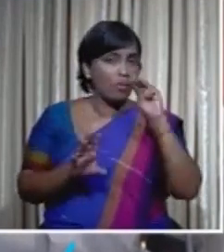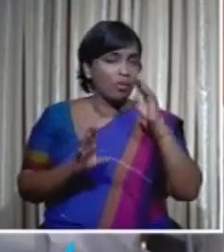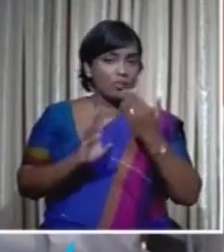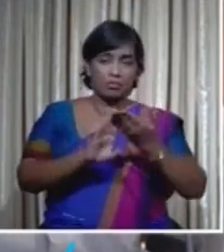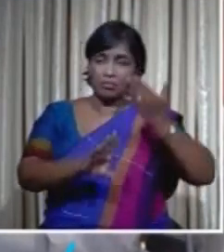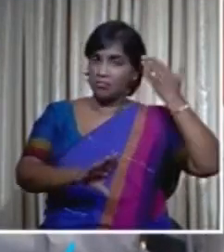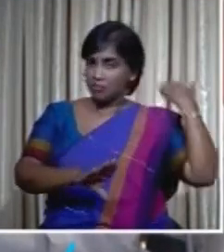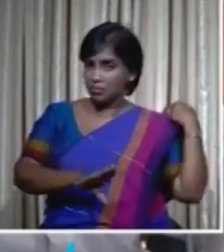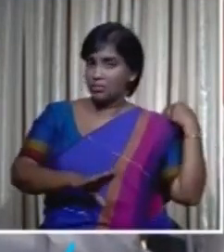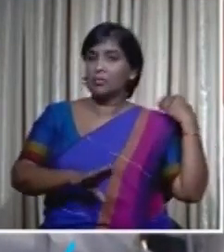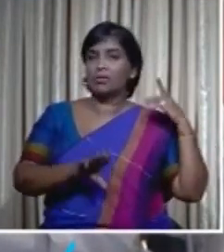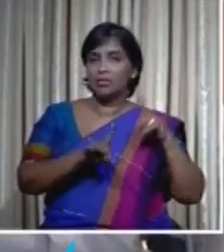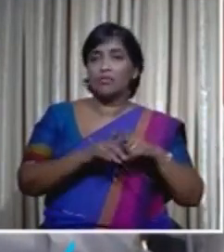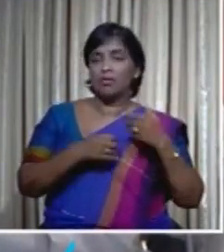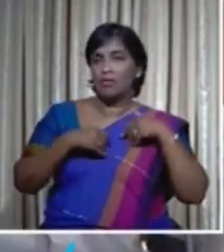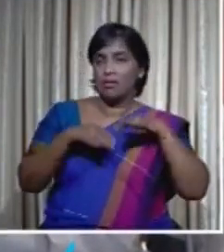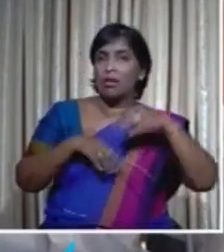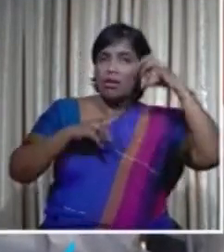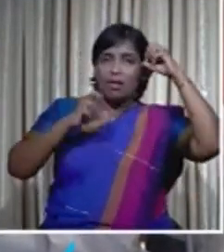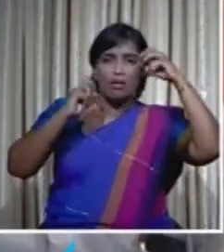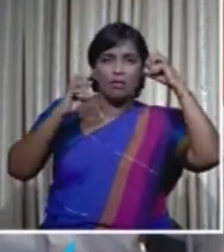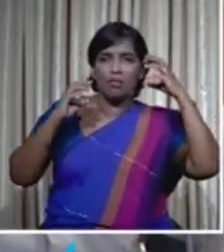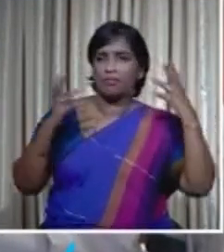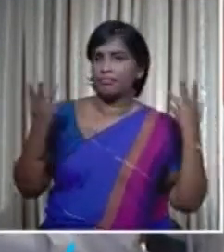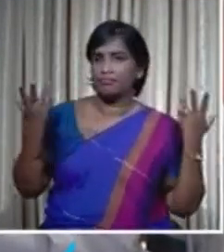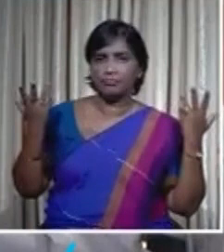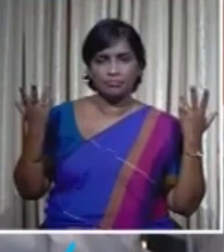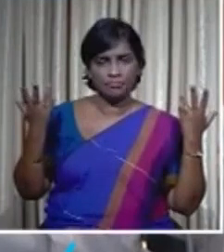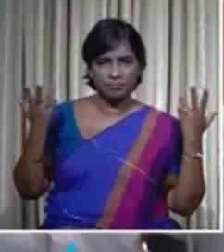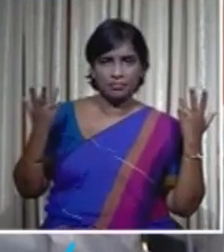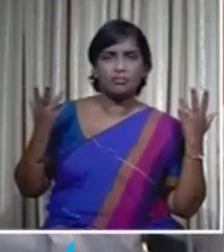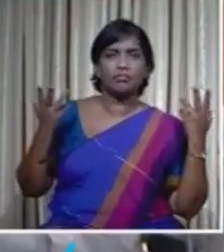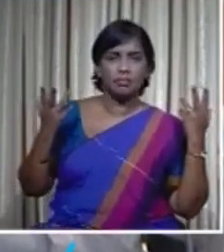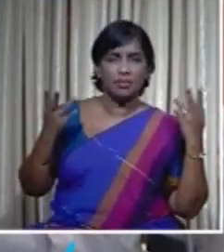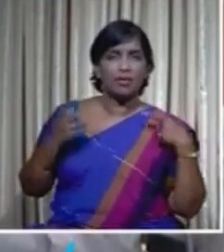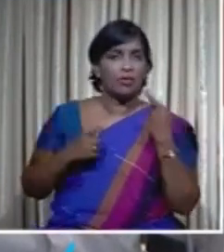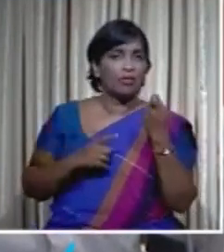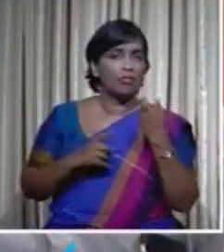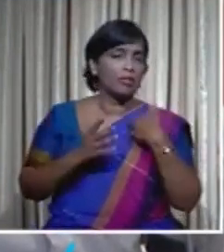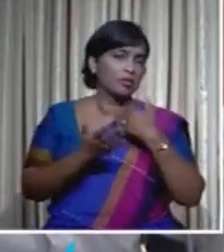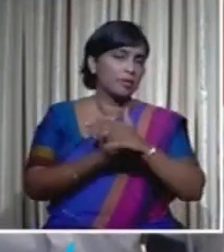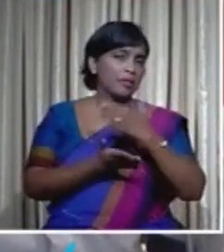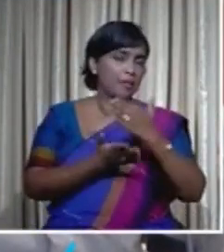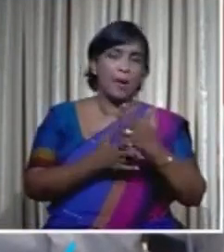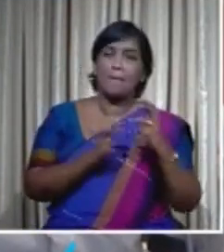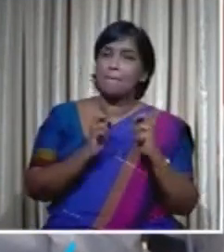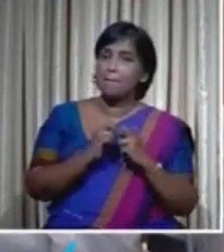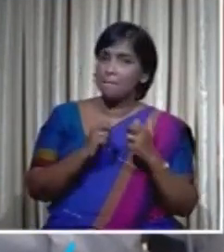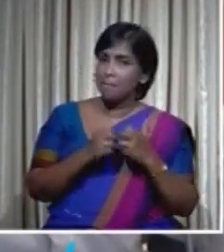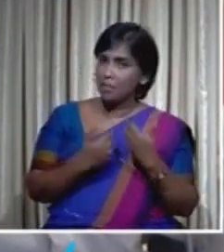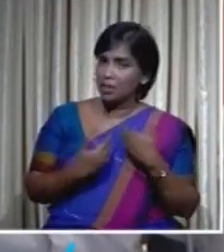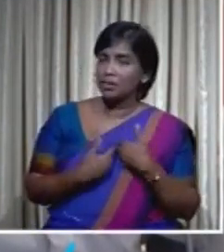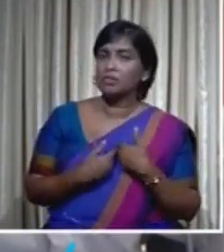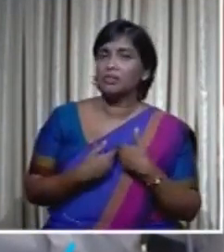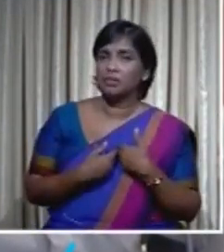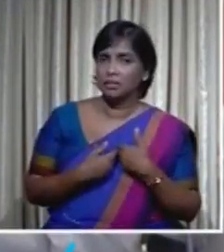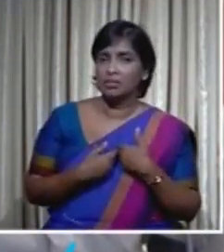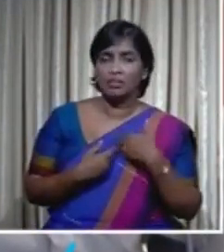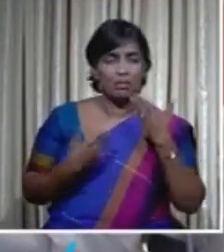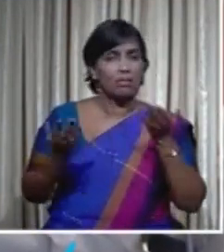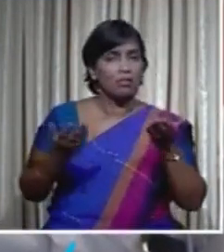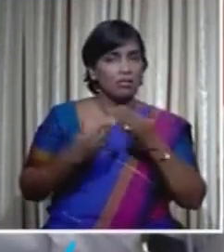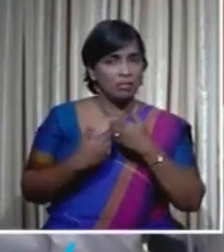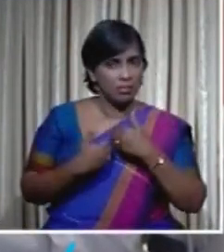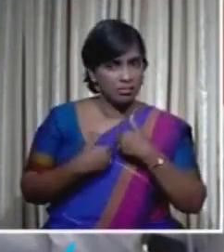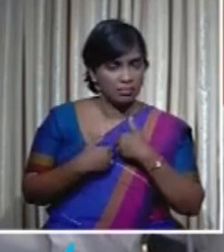izin do min budi nihal netu kolgri dana, nangal porula darat thadekul wando, panangaligal kondo nangal, engal udupukalai doido. Engkau